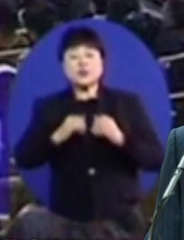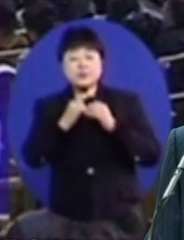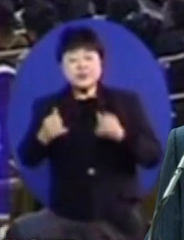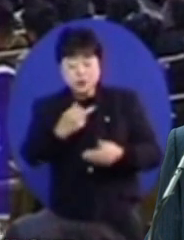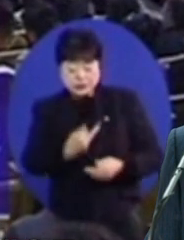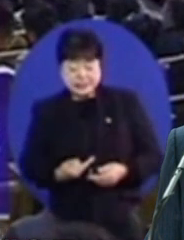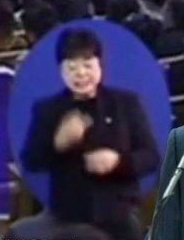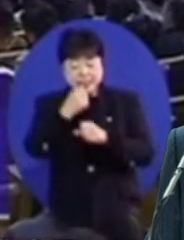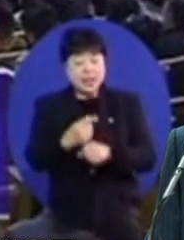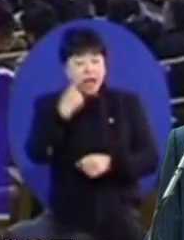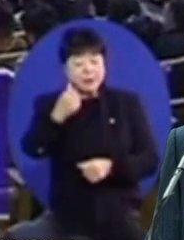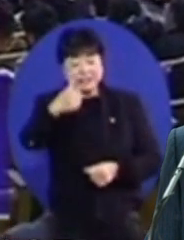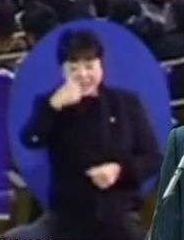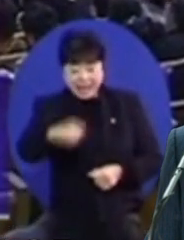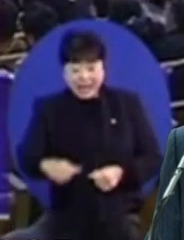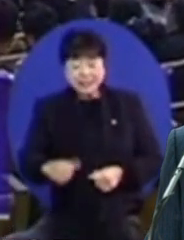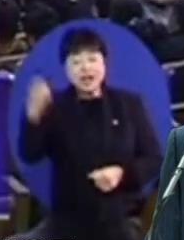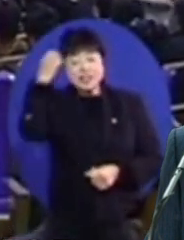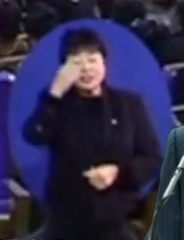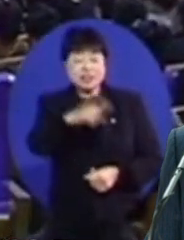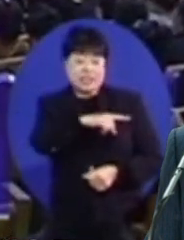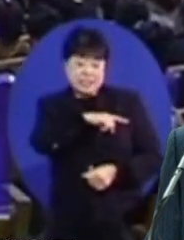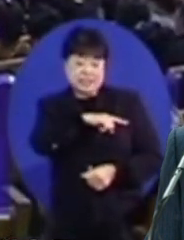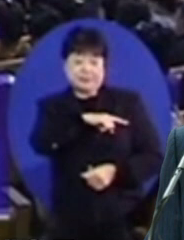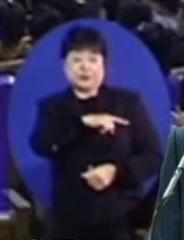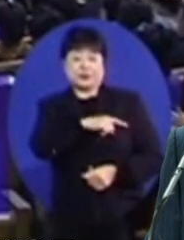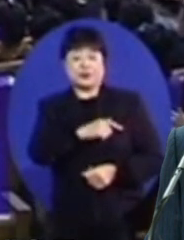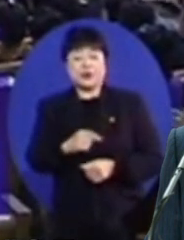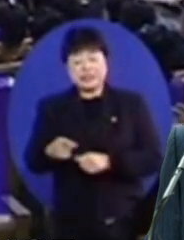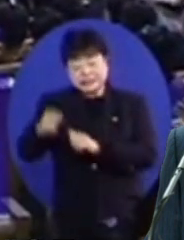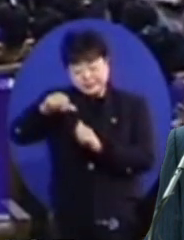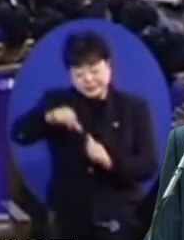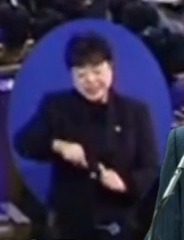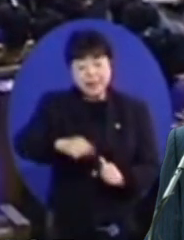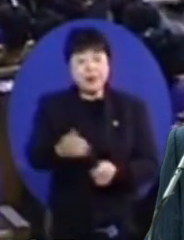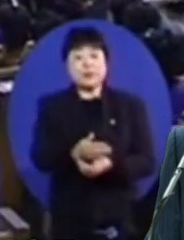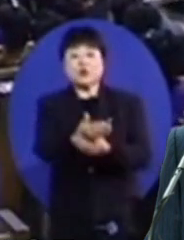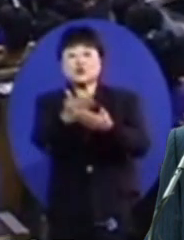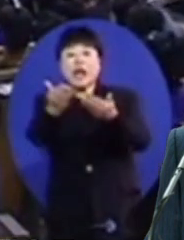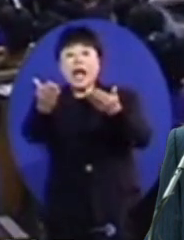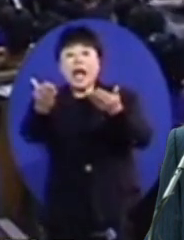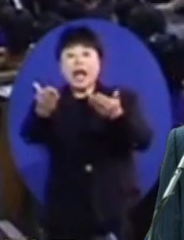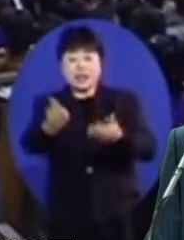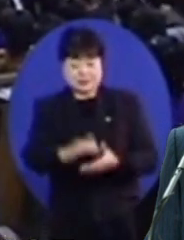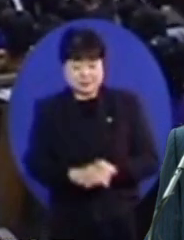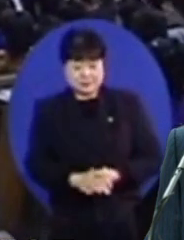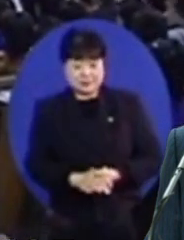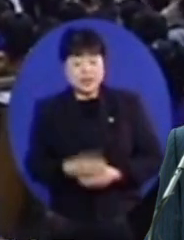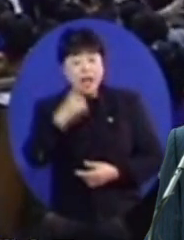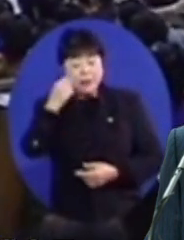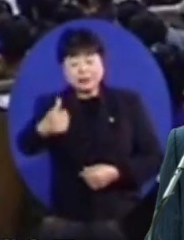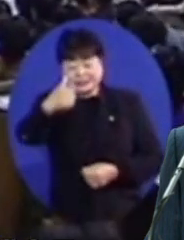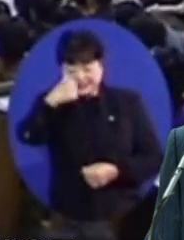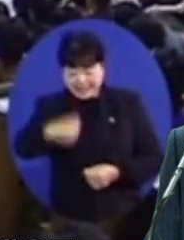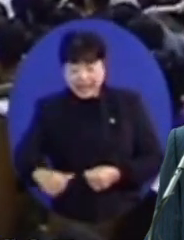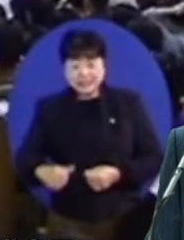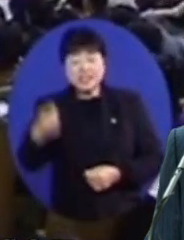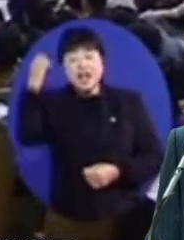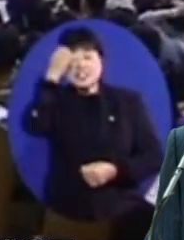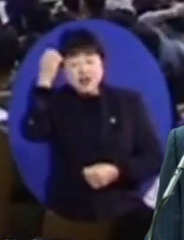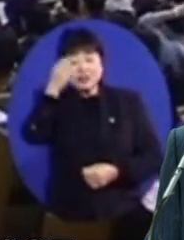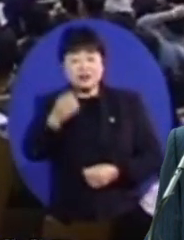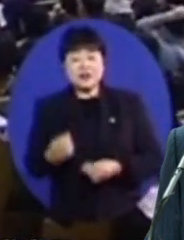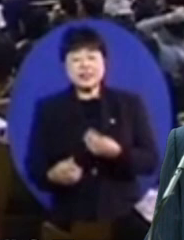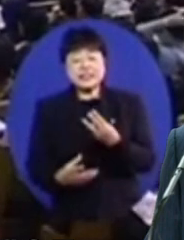제자로 삼아 아버지와 아들과 성령의 믿음으로 침례를 베풀려고 하는 것입니다 무엇이든지 아버지와 아들과 성령